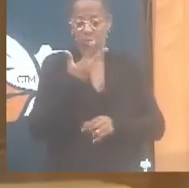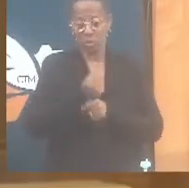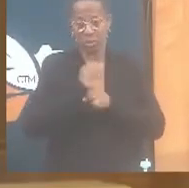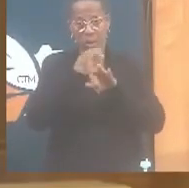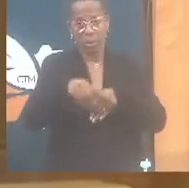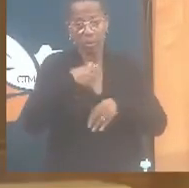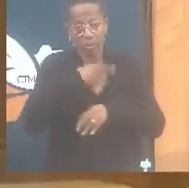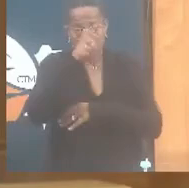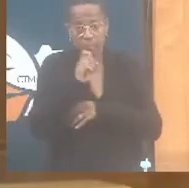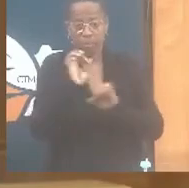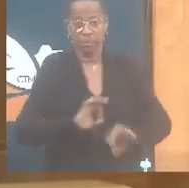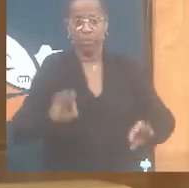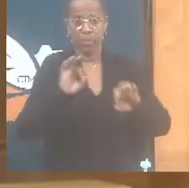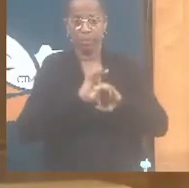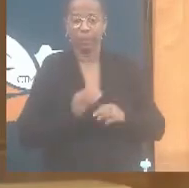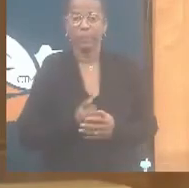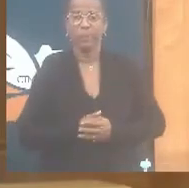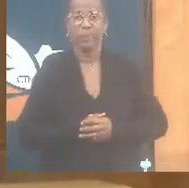n'ont pas démarré.